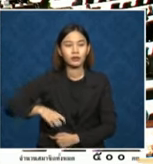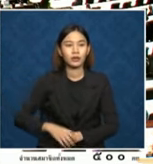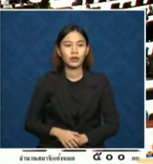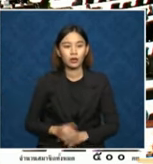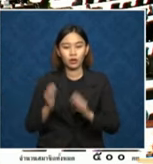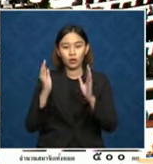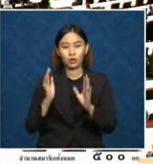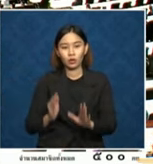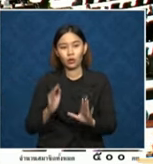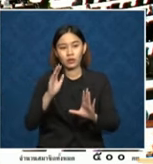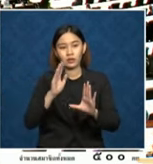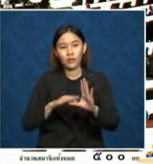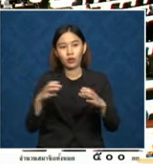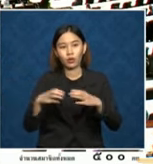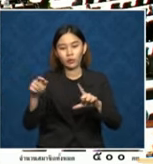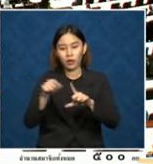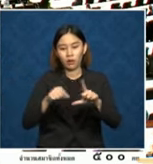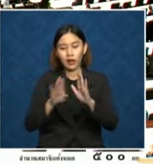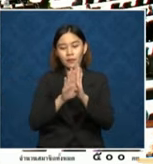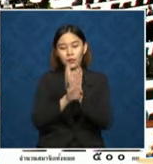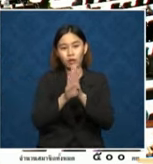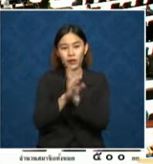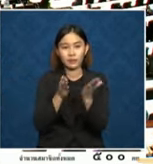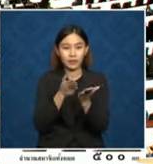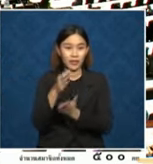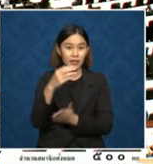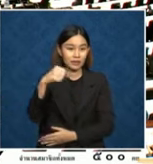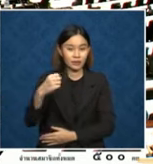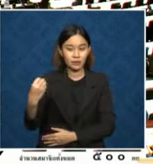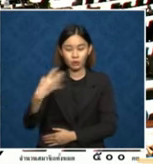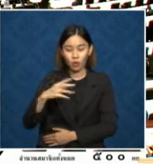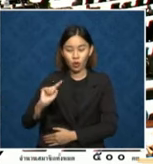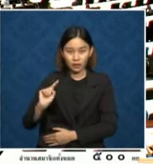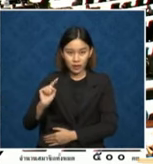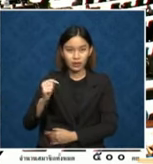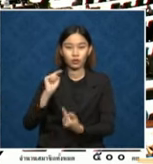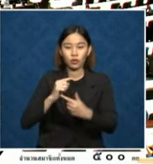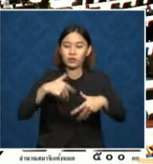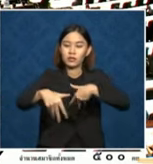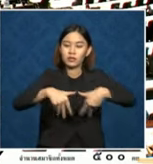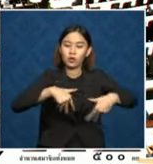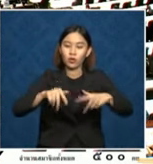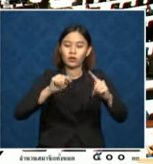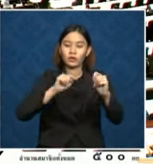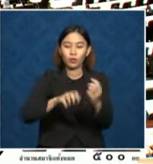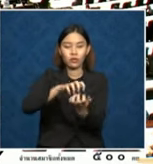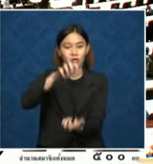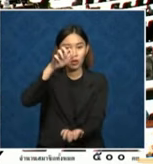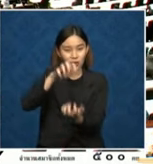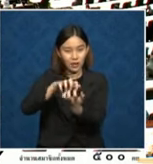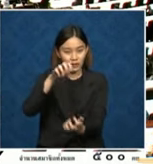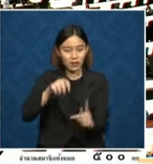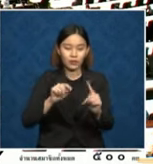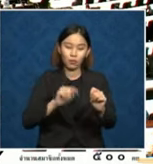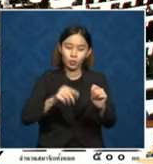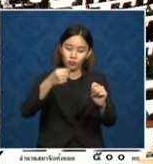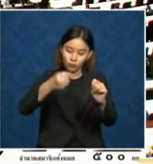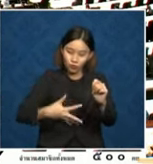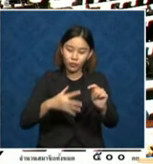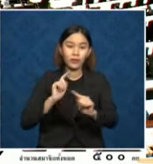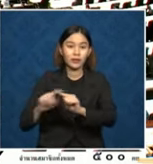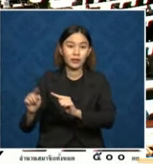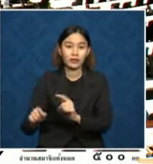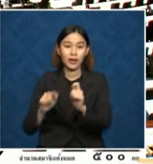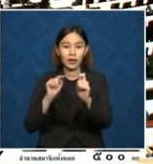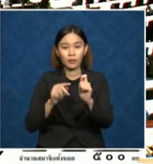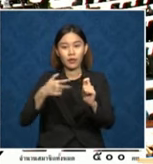ครับผู้สมัครผู้แทนราษฎรพรรคก้าวไกลบุรีรัมย์เขต10ว่าได้รับคำร้องจากพี่น้องชาวตำบลจระเข้มากตำบลปังกูและอีกหลายตำบลในอ